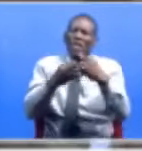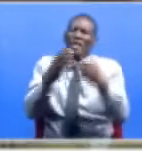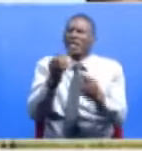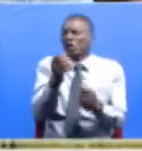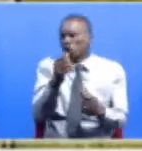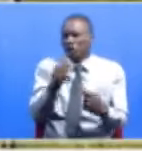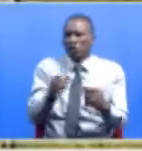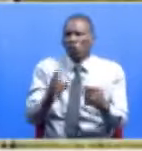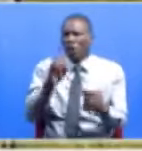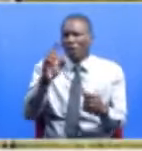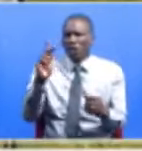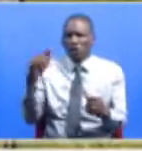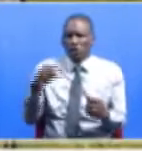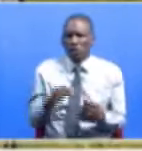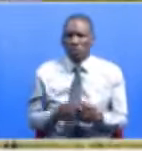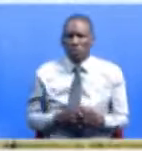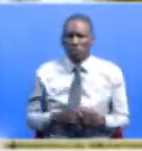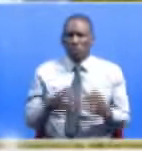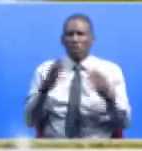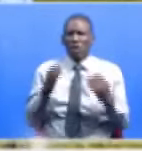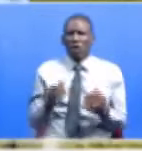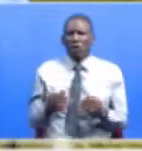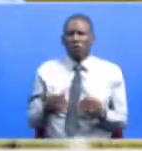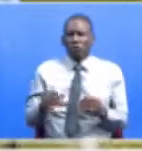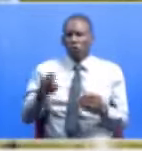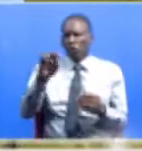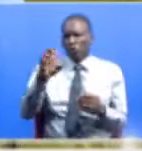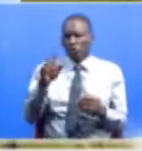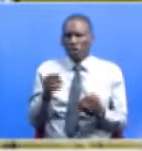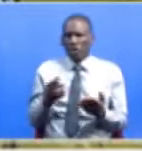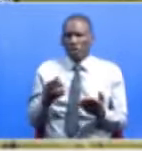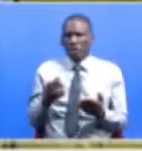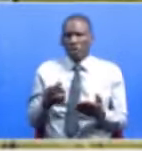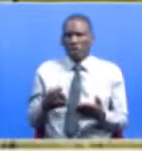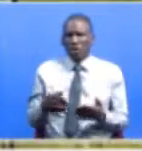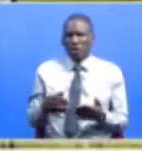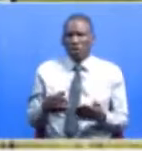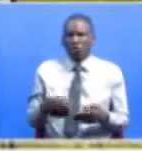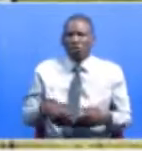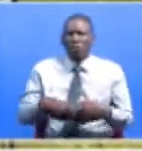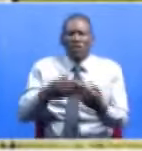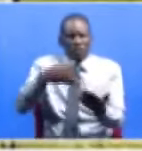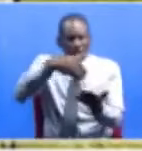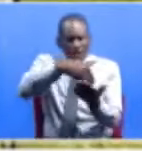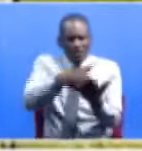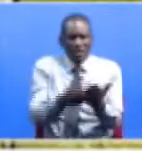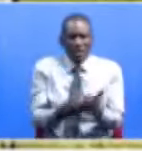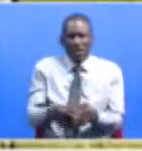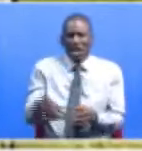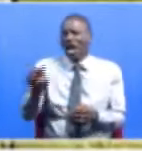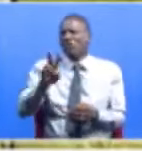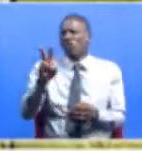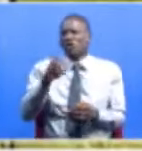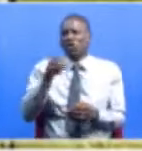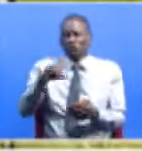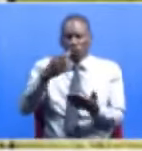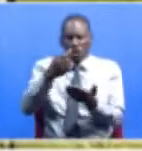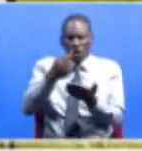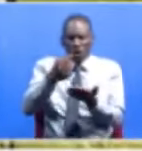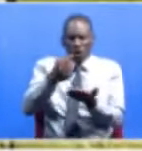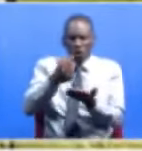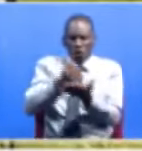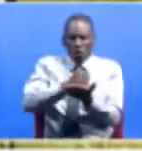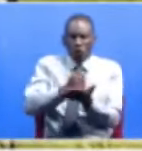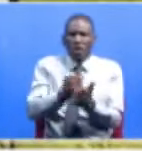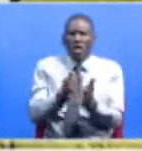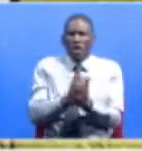ikiongezwa. Kwa ile pulping unit, you should be given a receipt, a voucher of your coffee na una